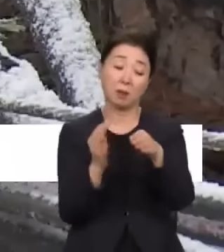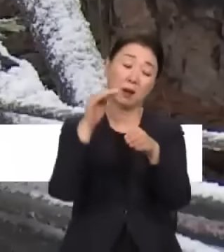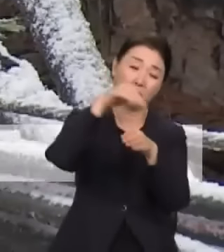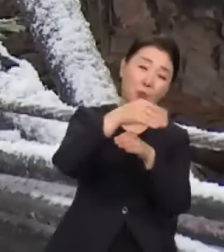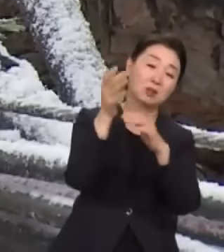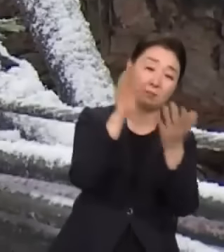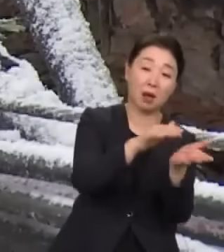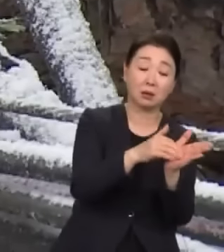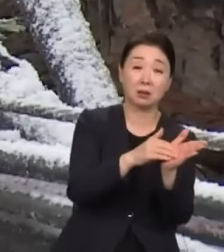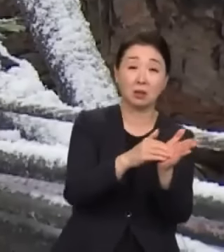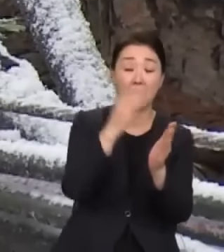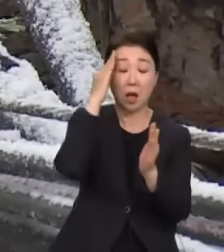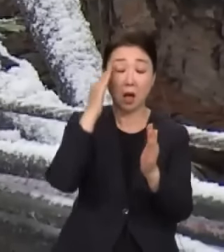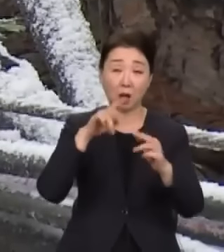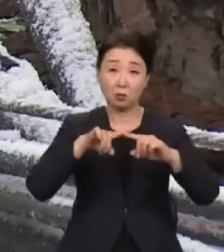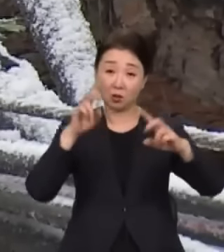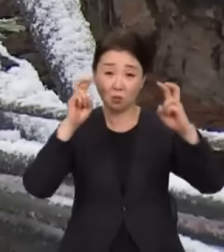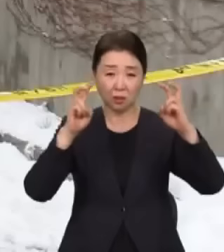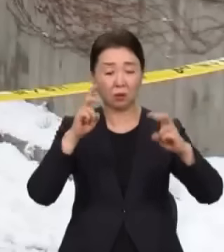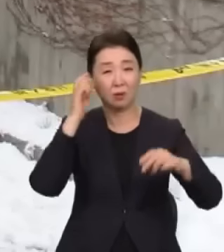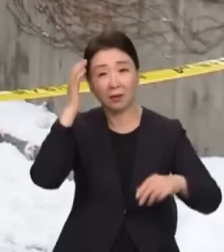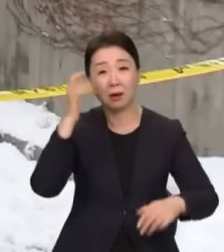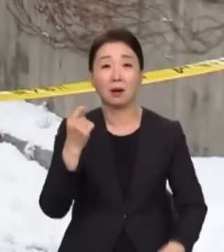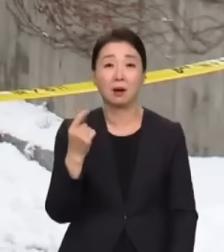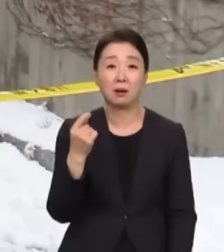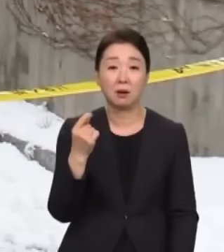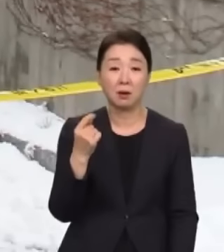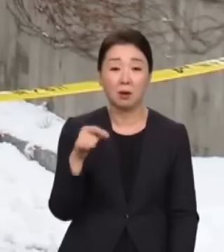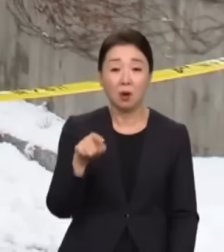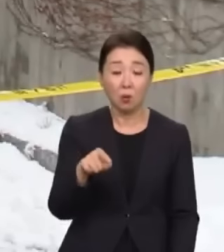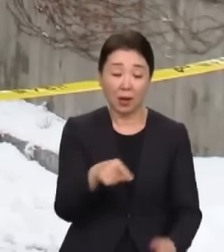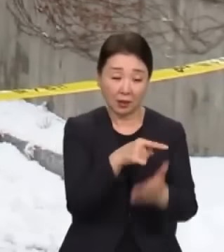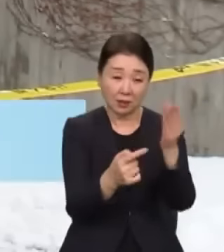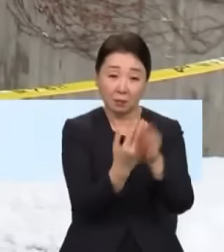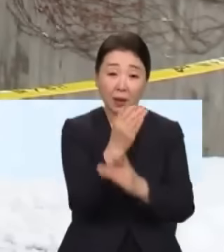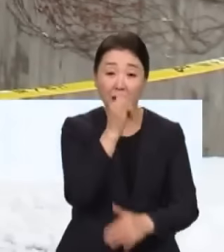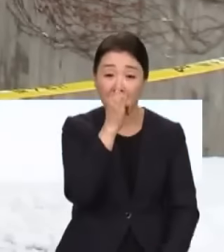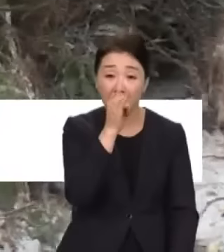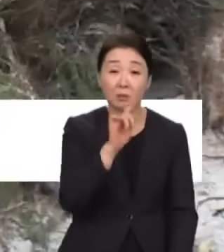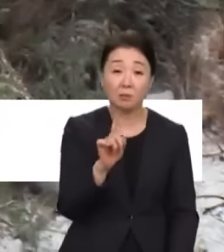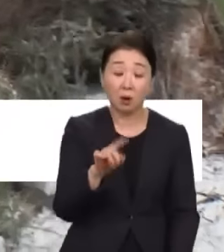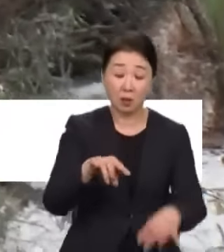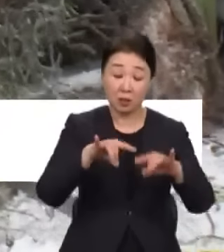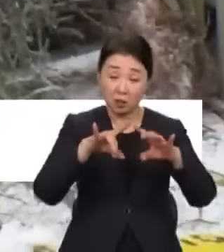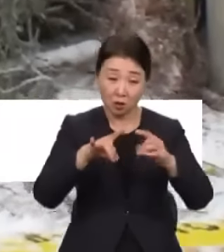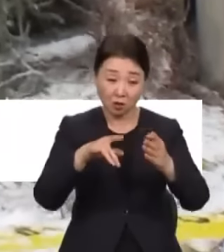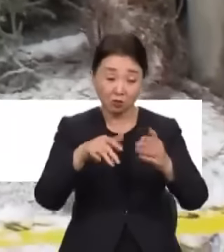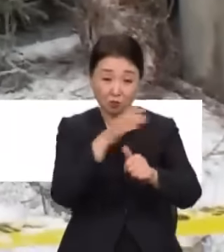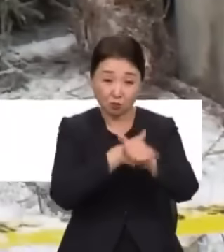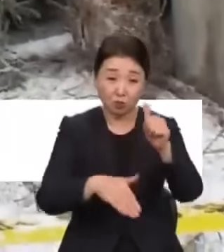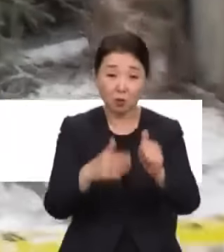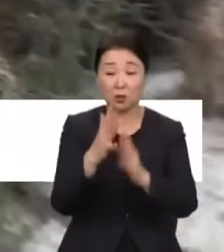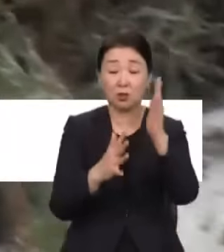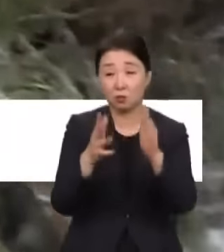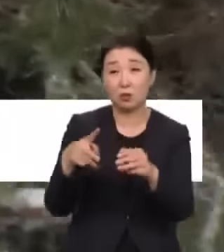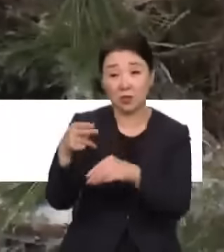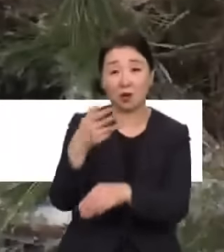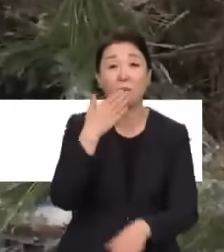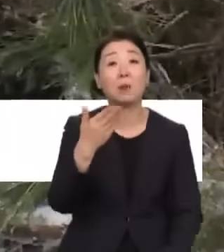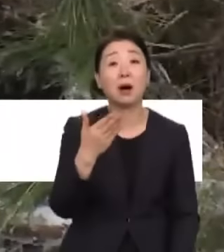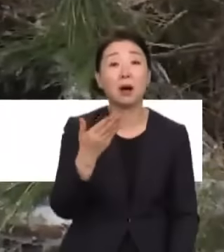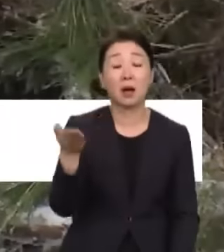그래요. 한전도 난감하긴 마찬가지입니다. 한전은 재해를 일으킬 우려가 있는 전기시설물 주변 식물을 제거할 수